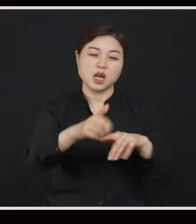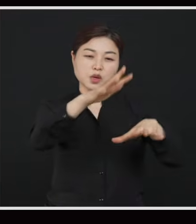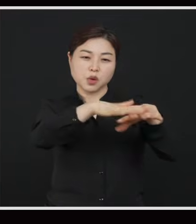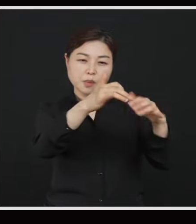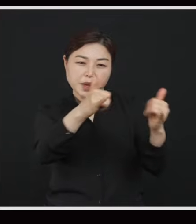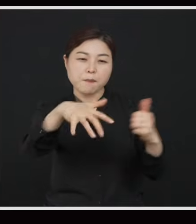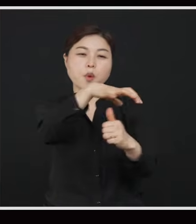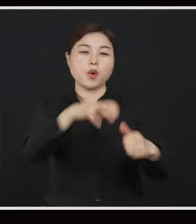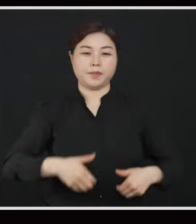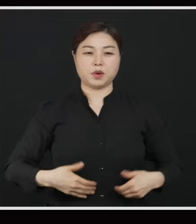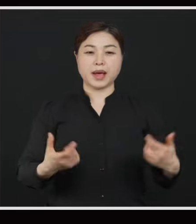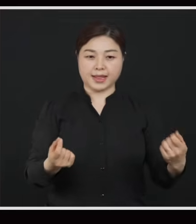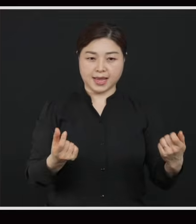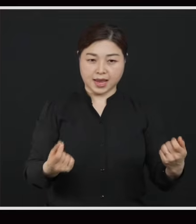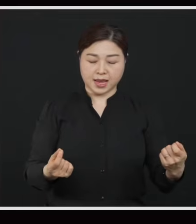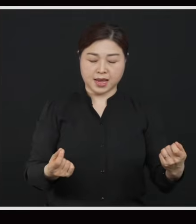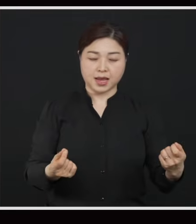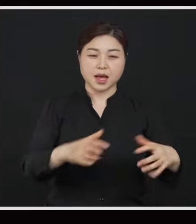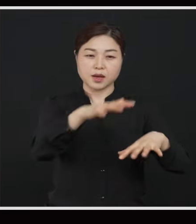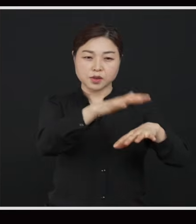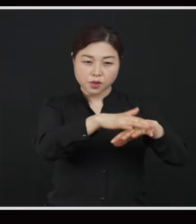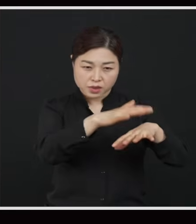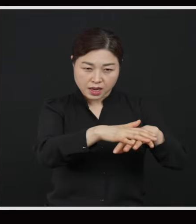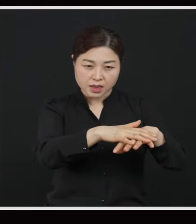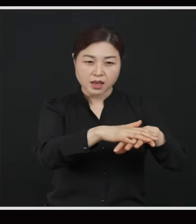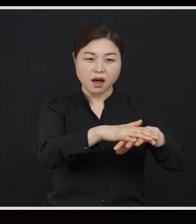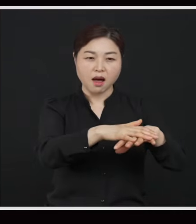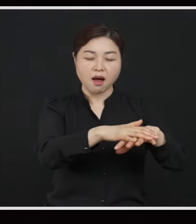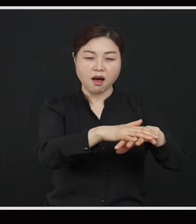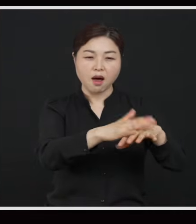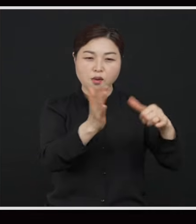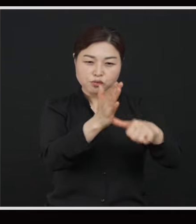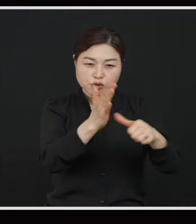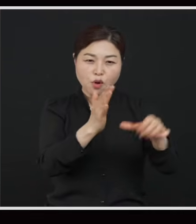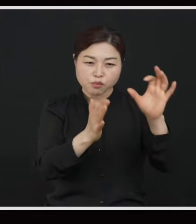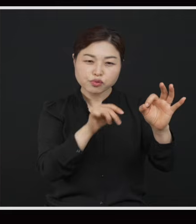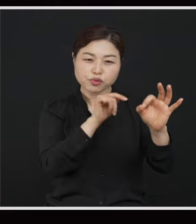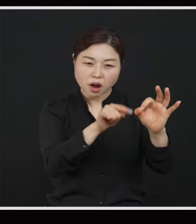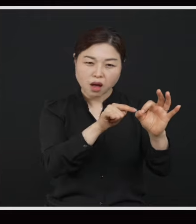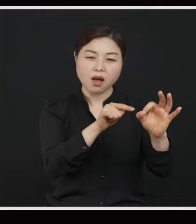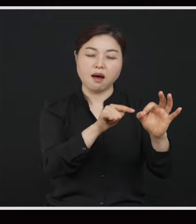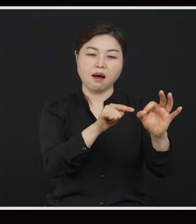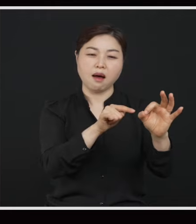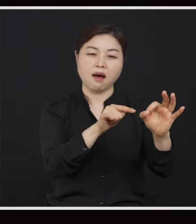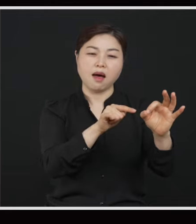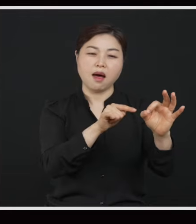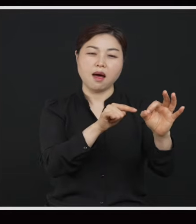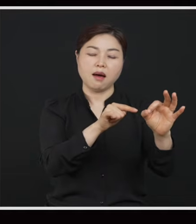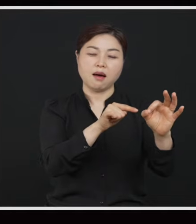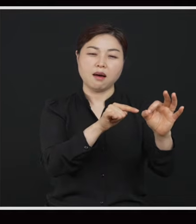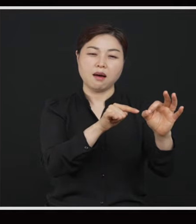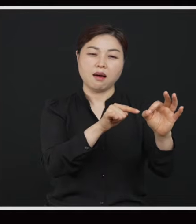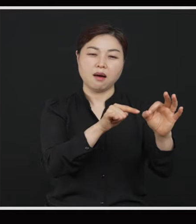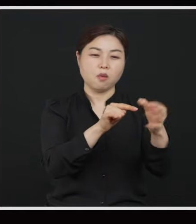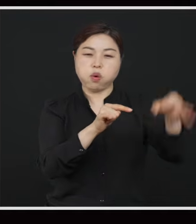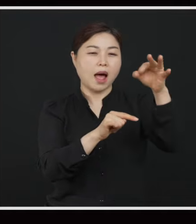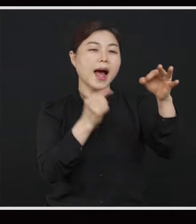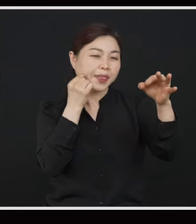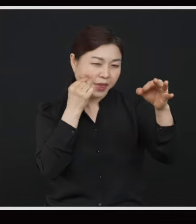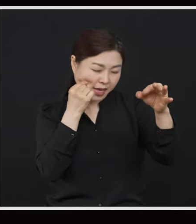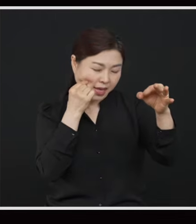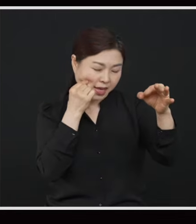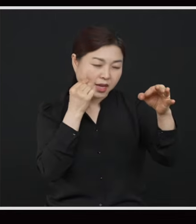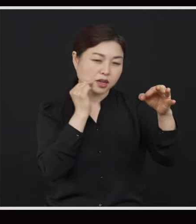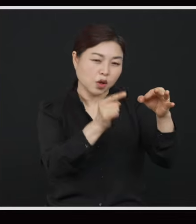농민 보호를 해야 돼. 농산물 가격을 시켜야 되니까 곡물 이렇게 너무